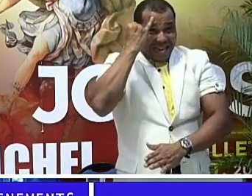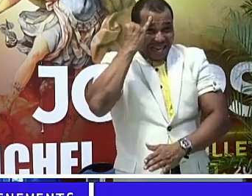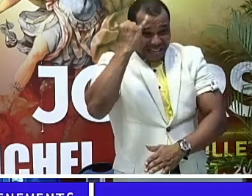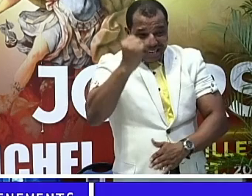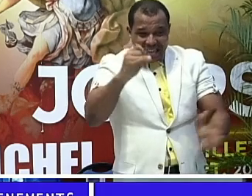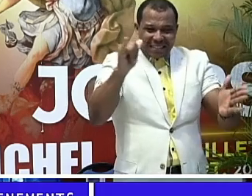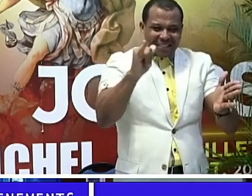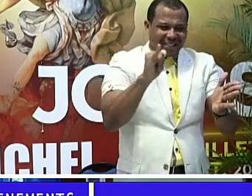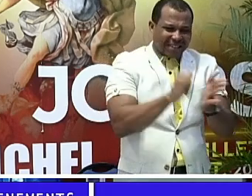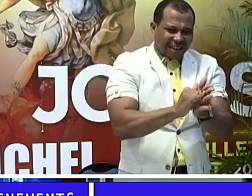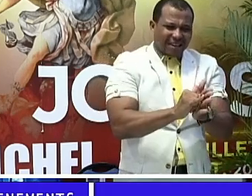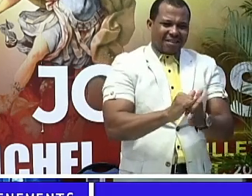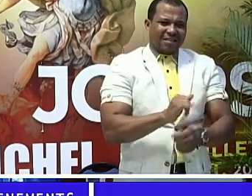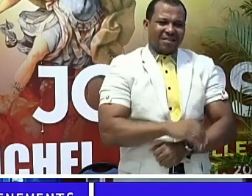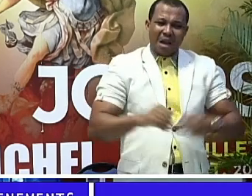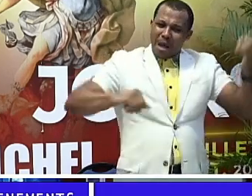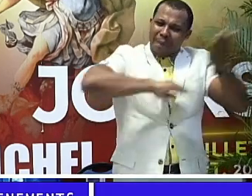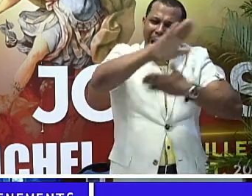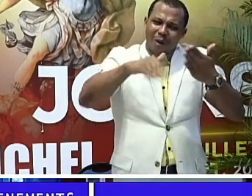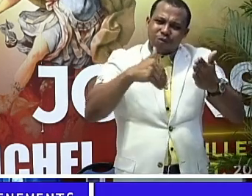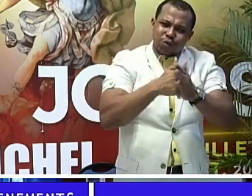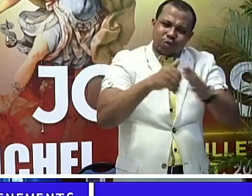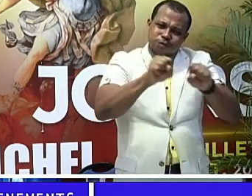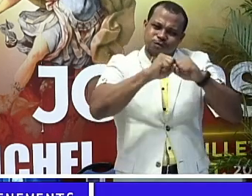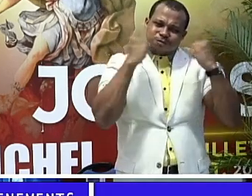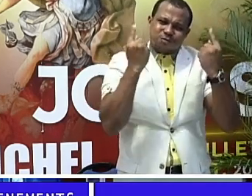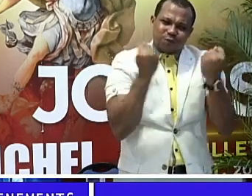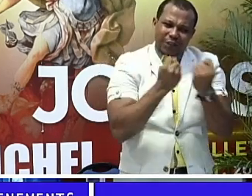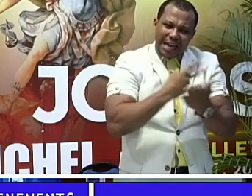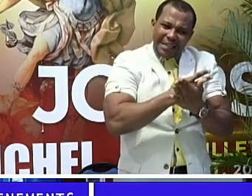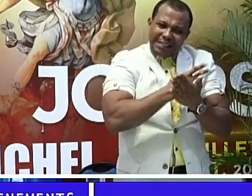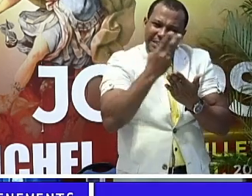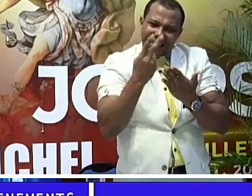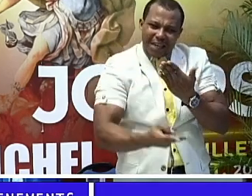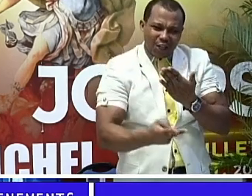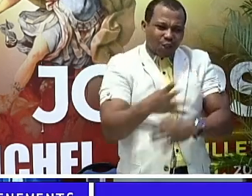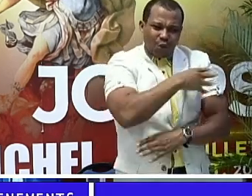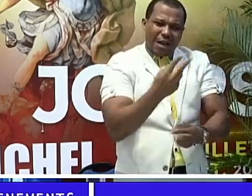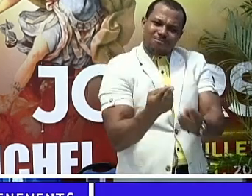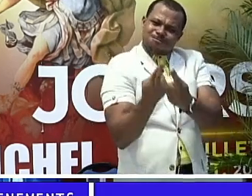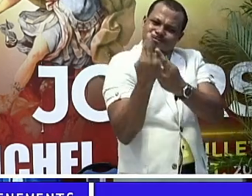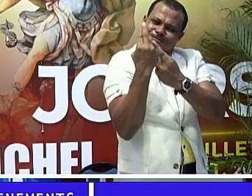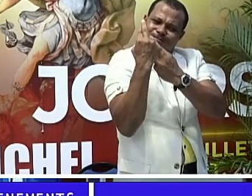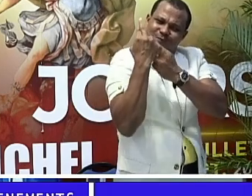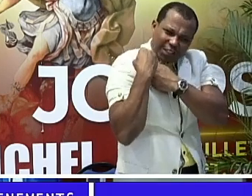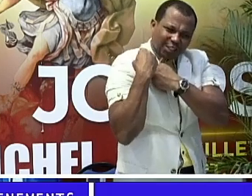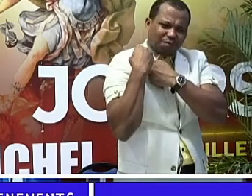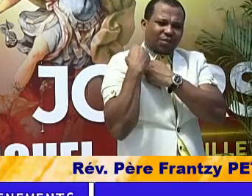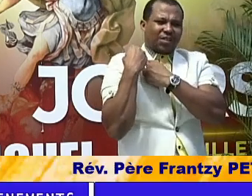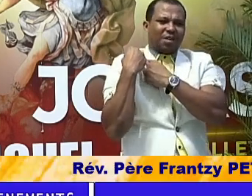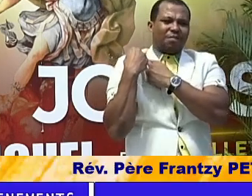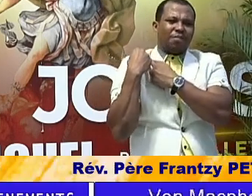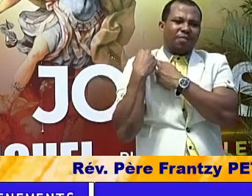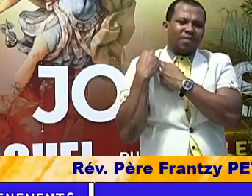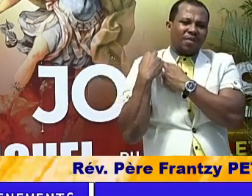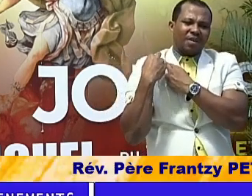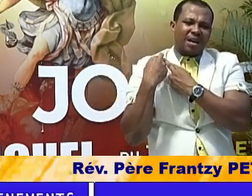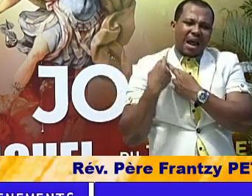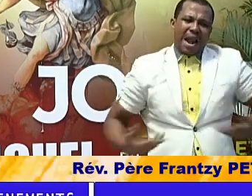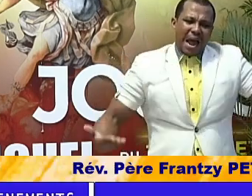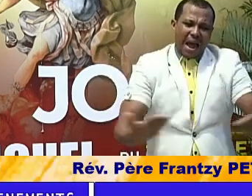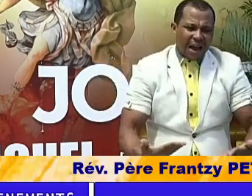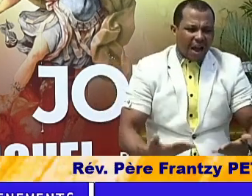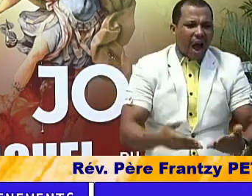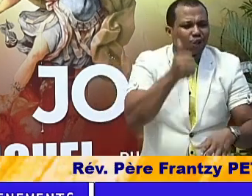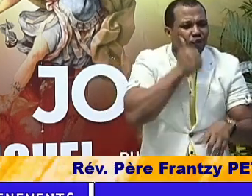pas toute société a qui échoué et qui est responsable nous river côté nous river à Frère